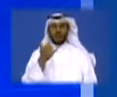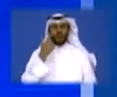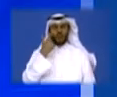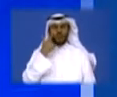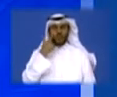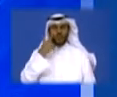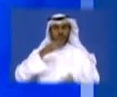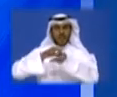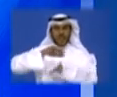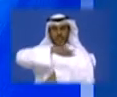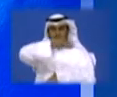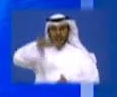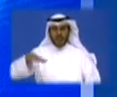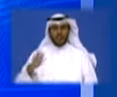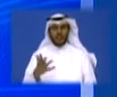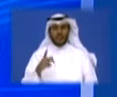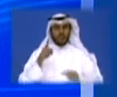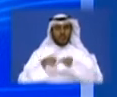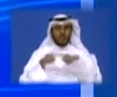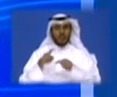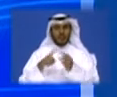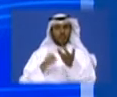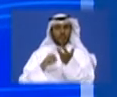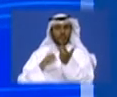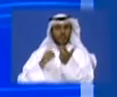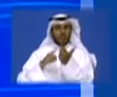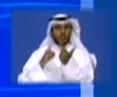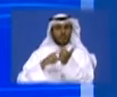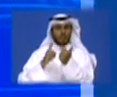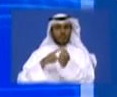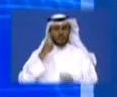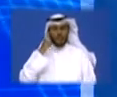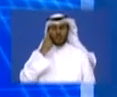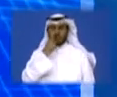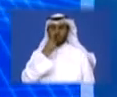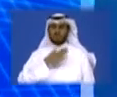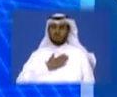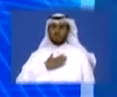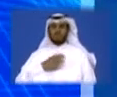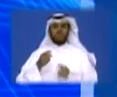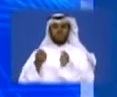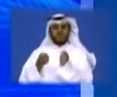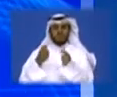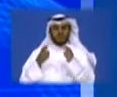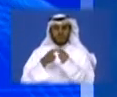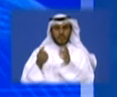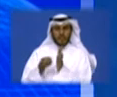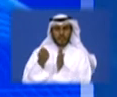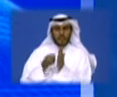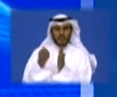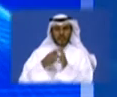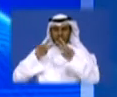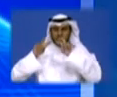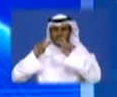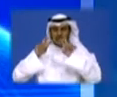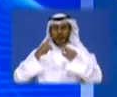الحلول لمعالجتها وتحقيق آمالهم وطموحاتهم. كما تدارس مجلس الوزراء أيضا سبل تفعيل